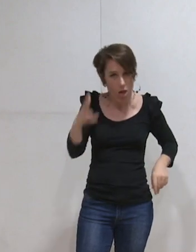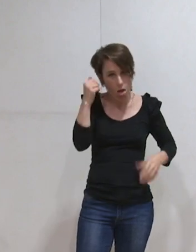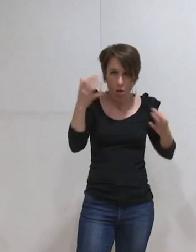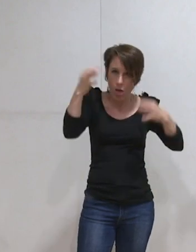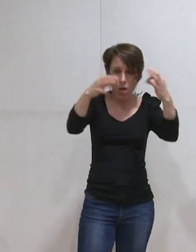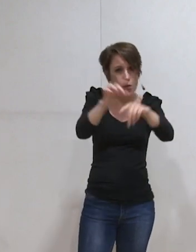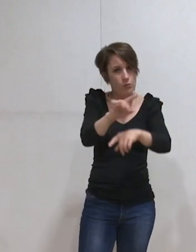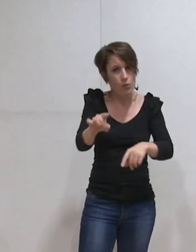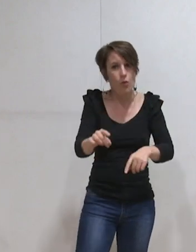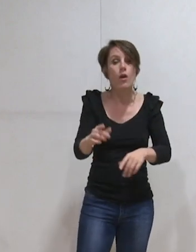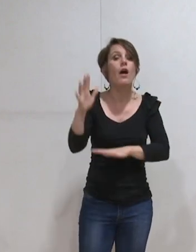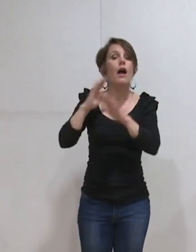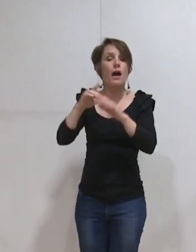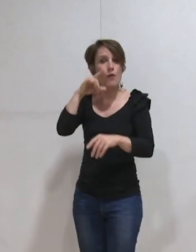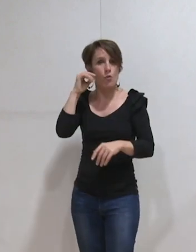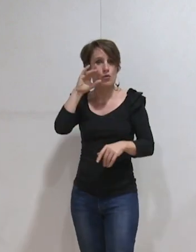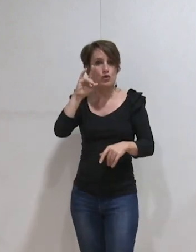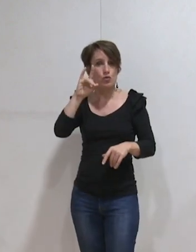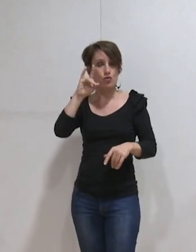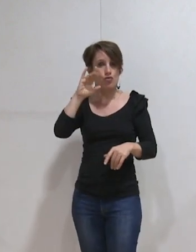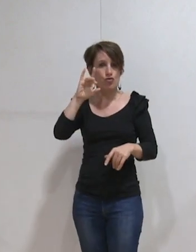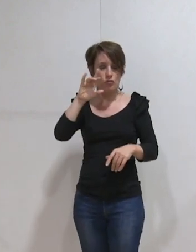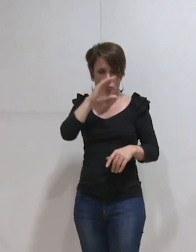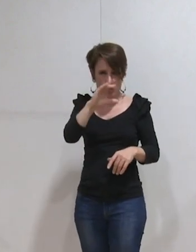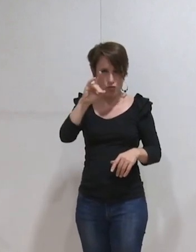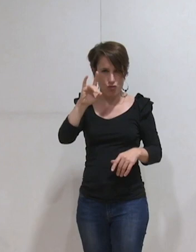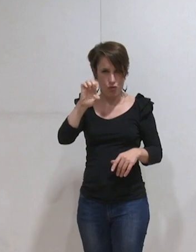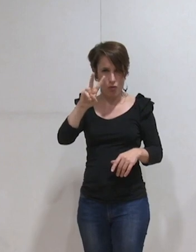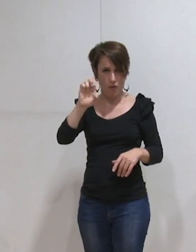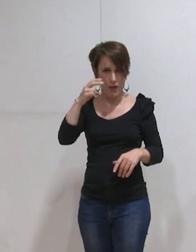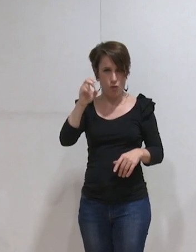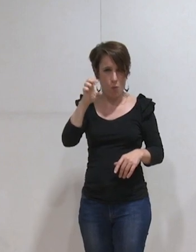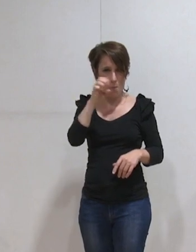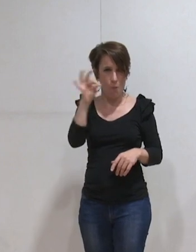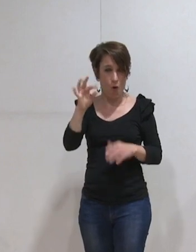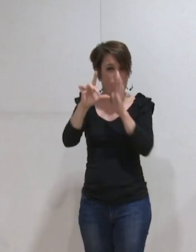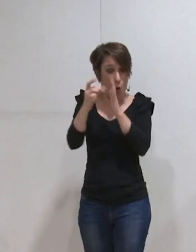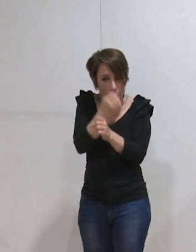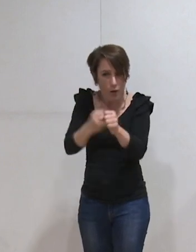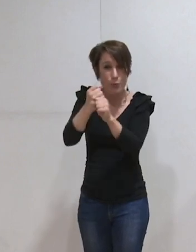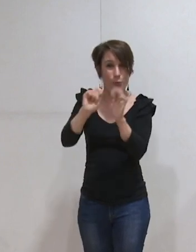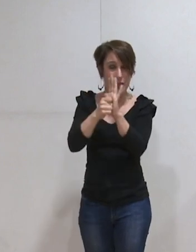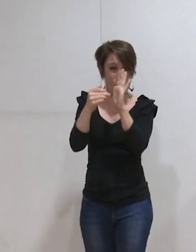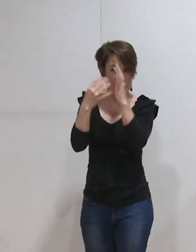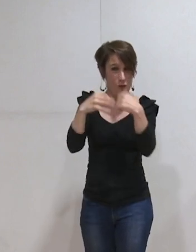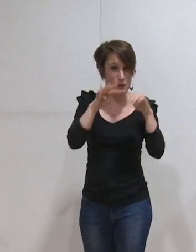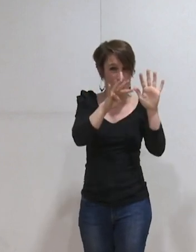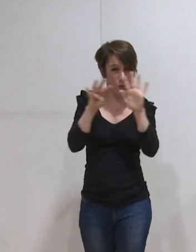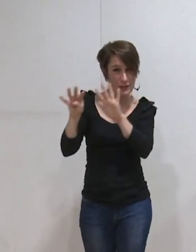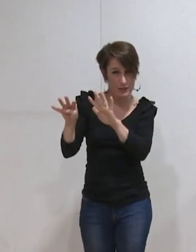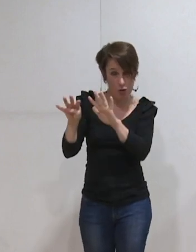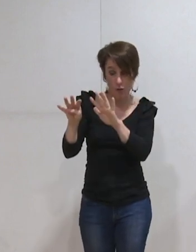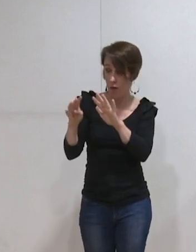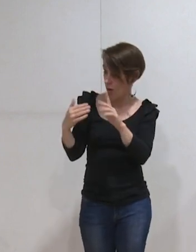99 comme il a pu enfit il y a quand même un cadre légal qui existe il y a un certain nombre si je puis dire de nouvelles technologies qui